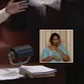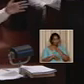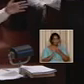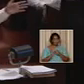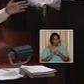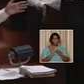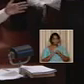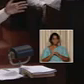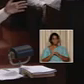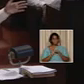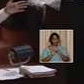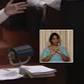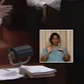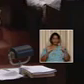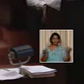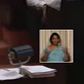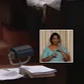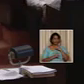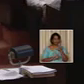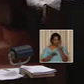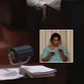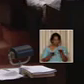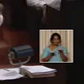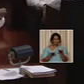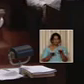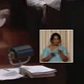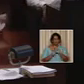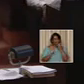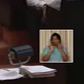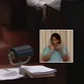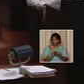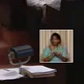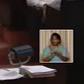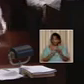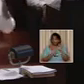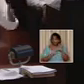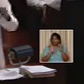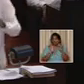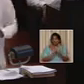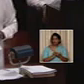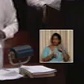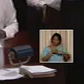10ක් නැහැ කී කී ඉන්නේ නැතුව දැන් මුදල් තියෙනවනේ. ඒව ඔප්පු කරලා තියෙනවනේ සංඛ්‍යාත්මකව